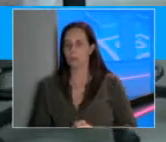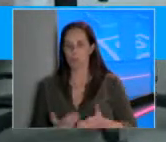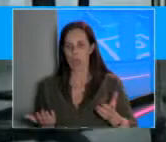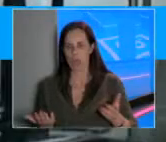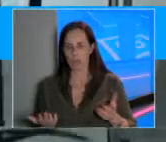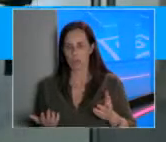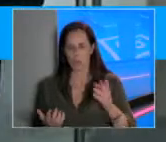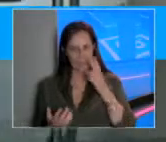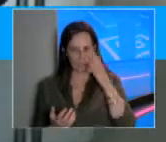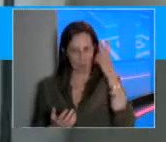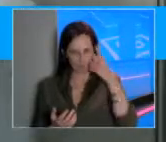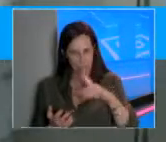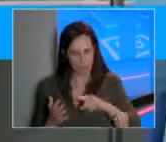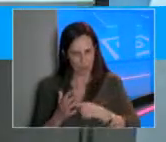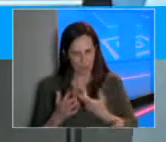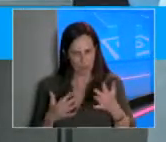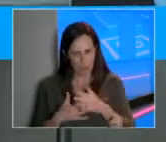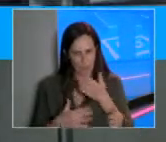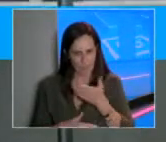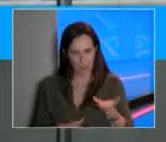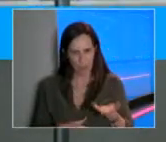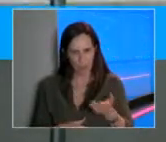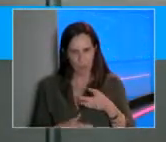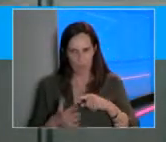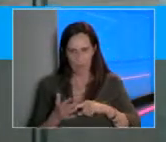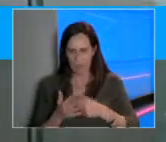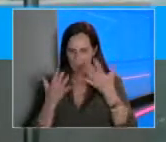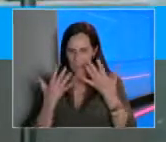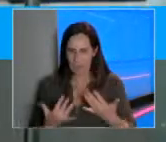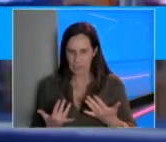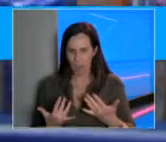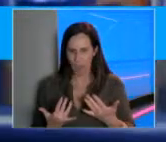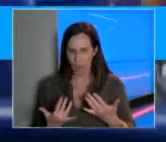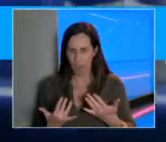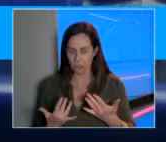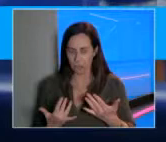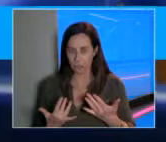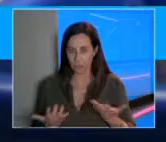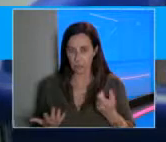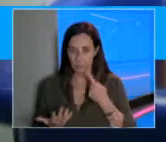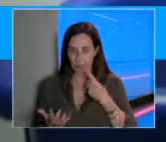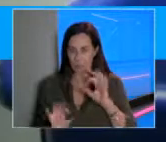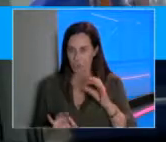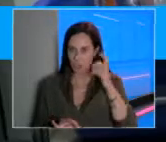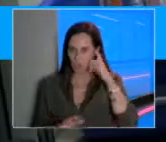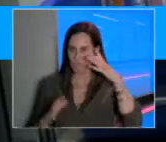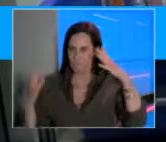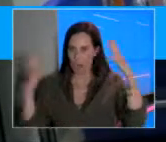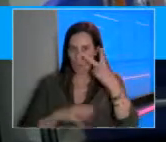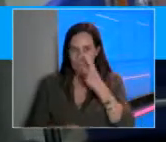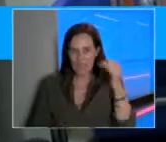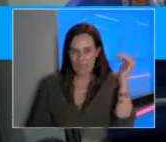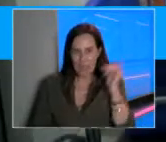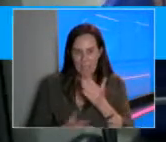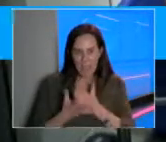בוא ננסה רגע להבין מה הכוונה במחקר הזה, ומה הכוונה במספר איך נאמר, מטריד, מלחית של 200